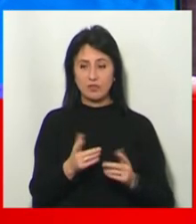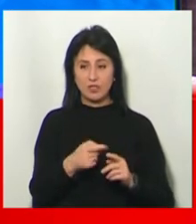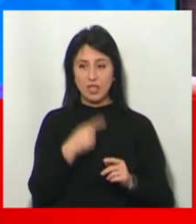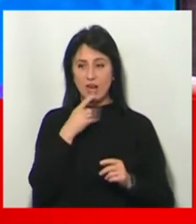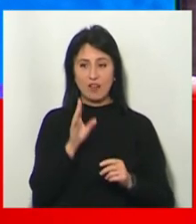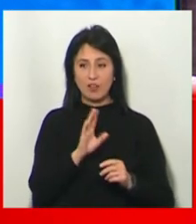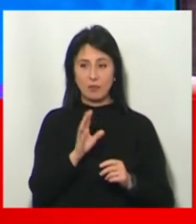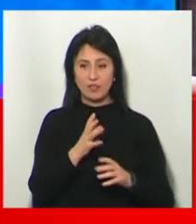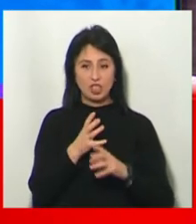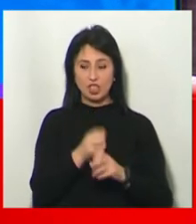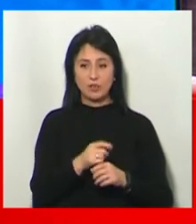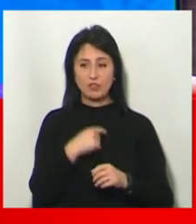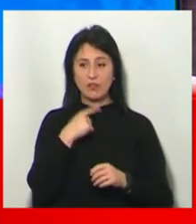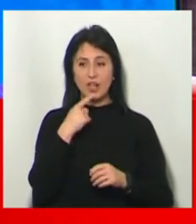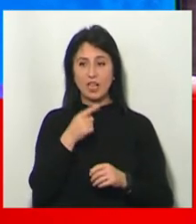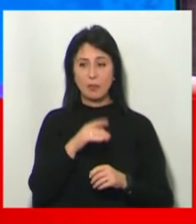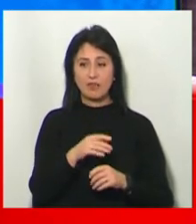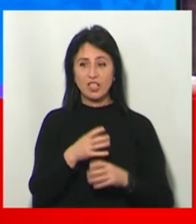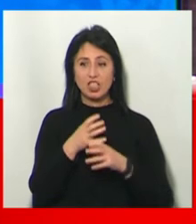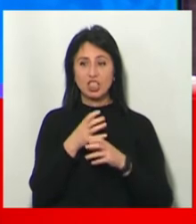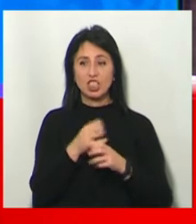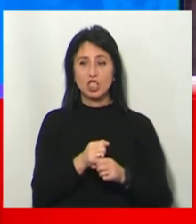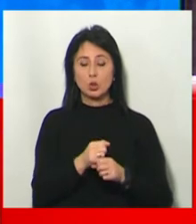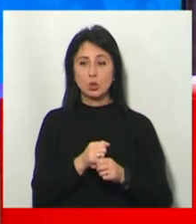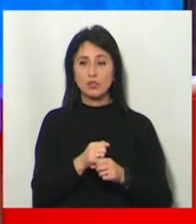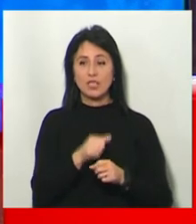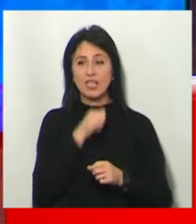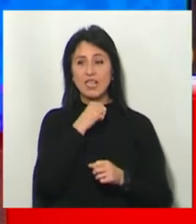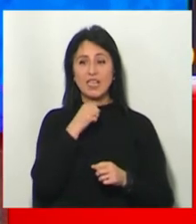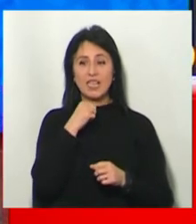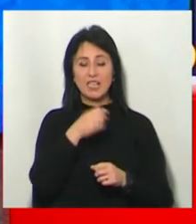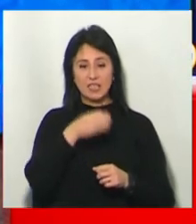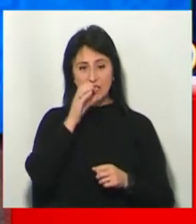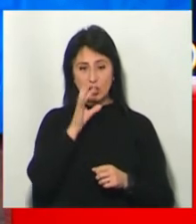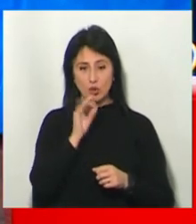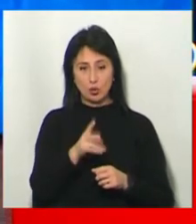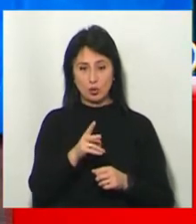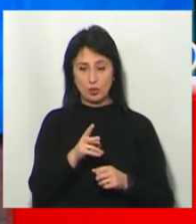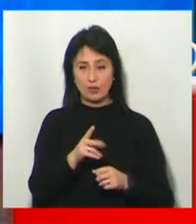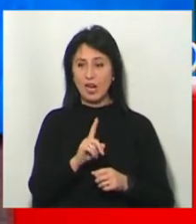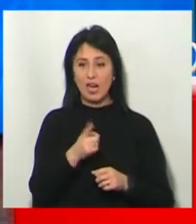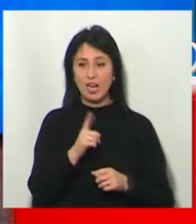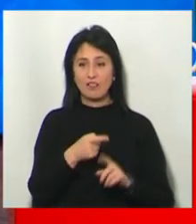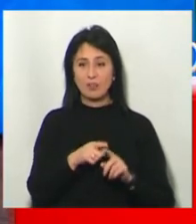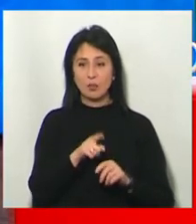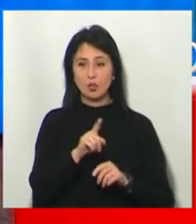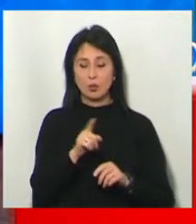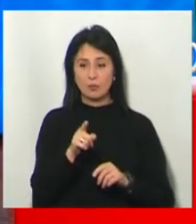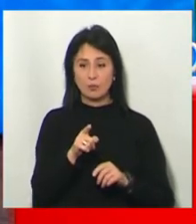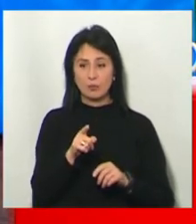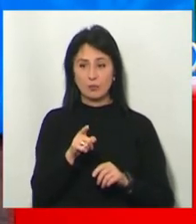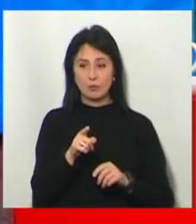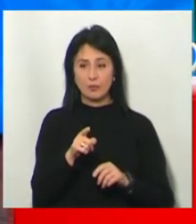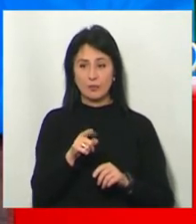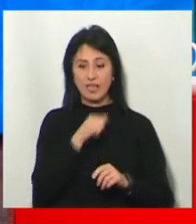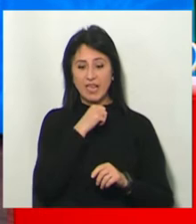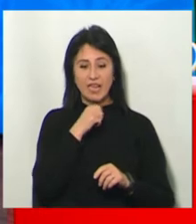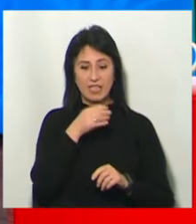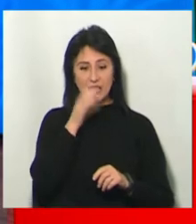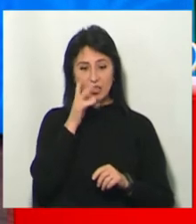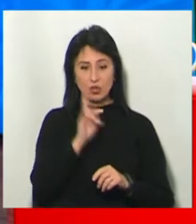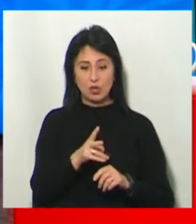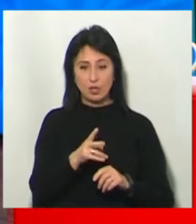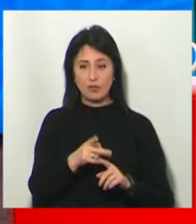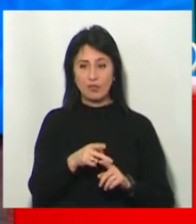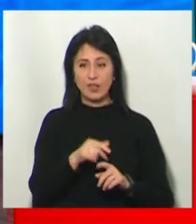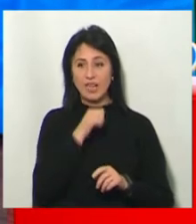არ ვლაპარაკობთ შეზღუდვაზე. Ჩვენ ვლაპარაკობთ შეზღუდვაზე ხილის წვენების შემთხვევაში. რატომ? იმიტომ რომ ხილის